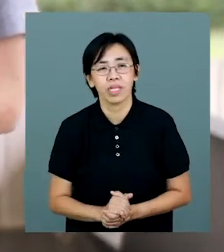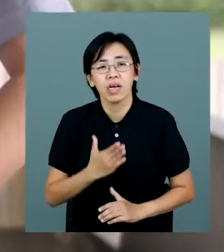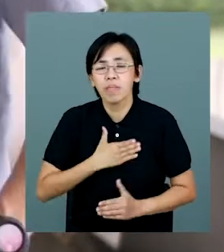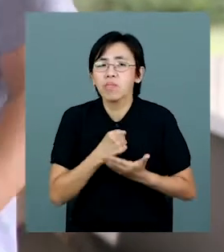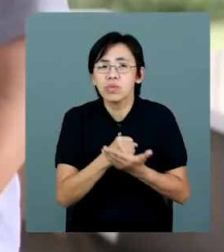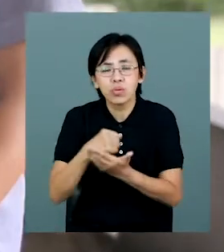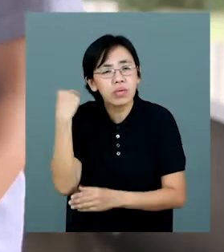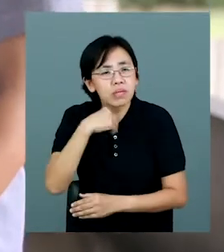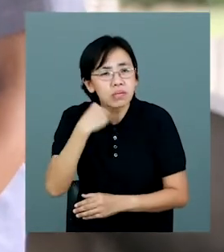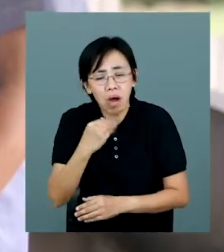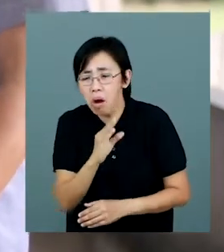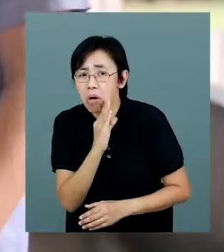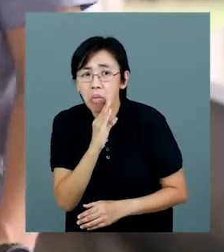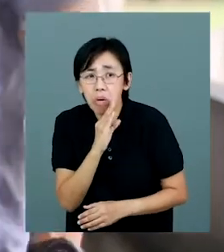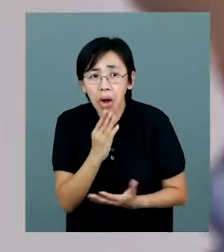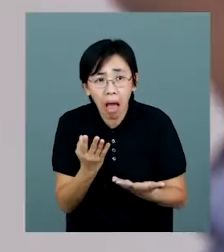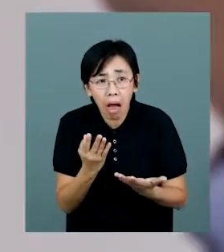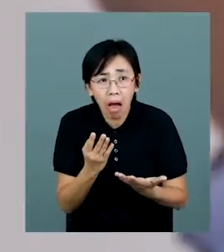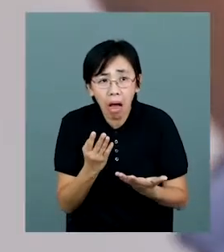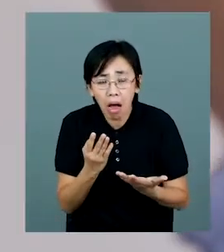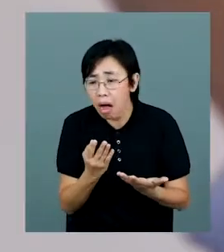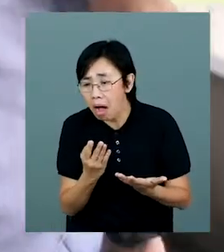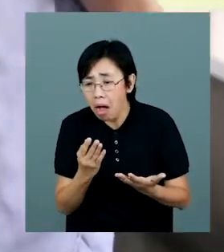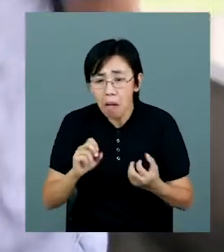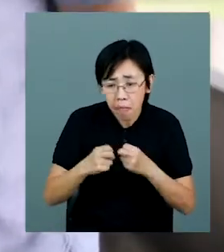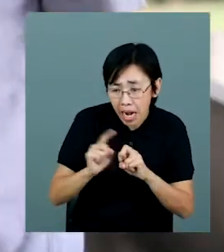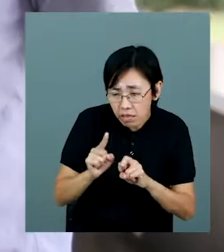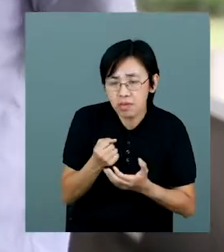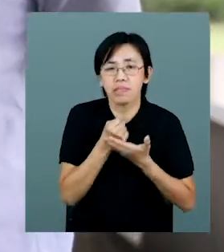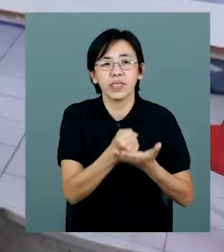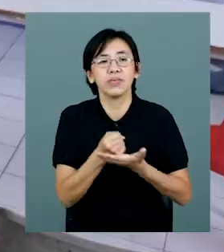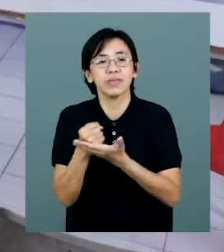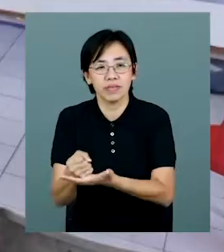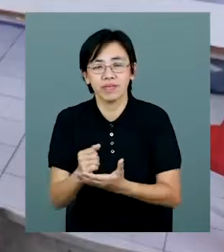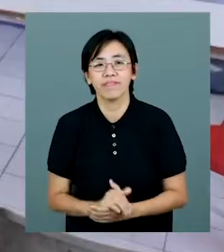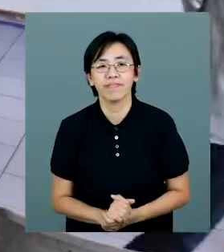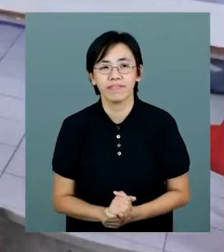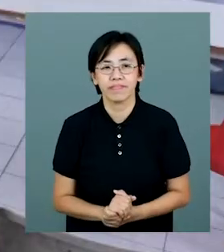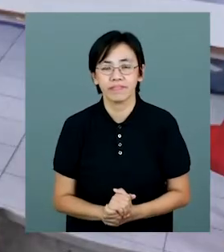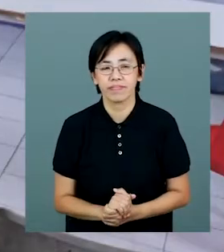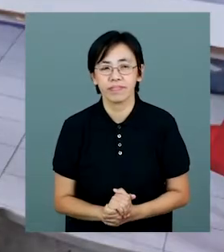ยในทุกด้านที่ว่าอย่างตรงไหนที่ขาดผมก็จะไปช่วยอะไรอย่างนี้ครับ